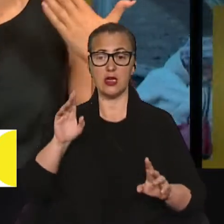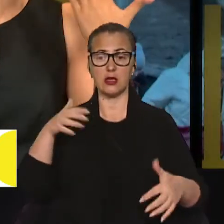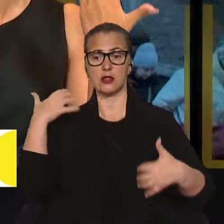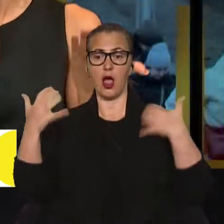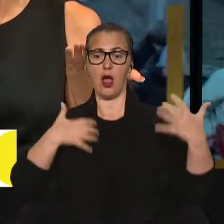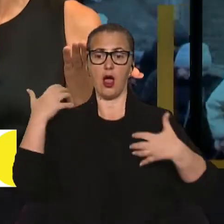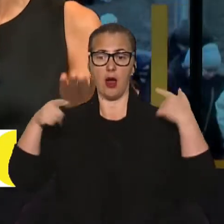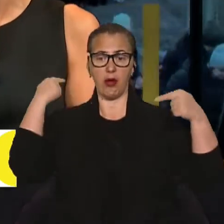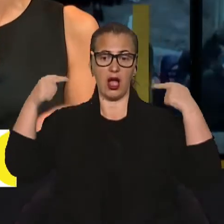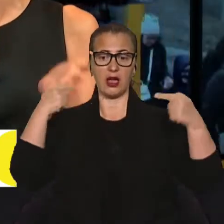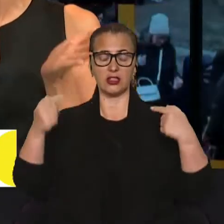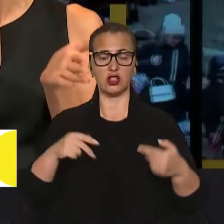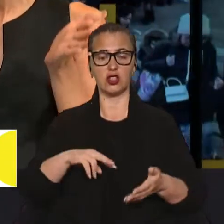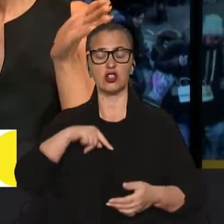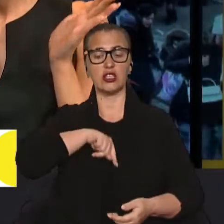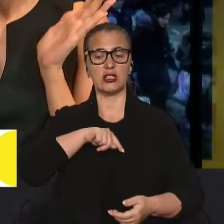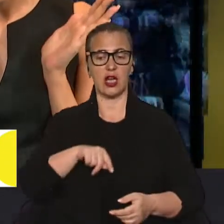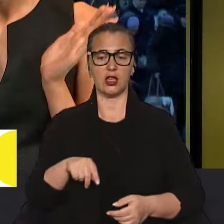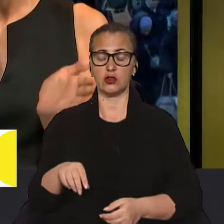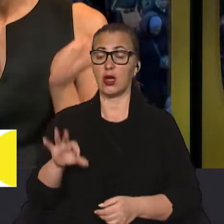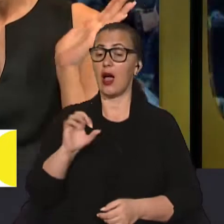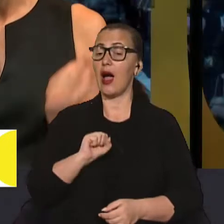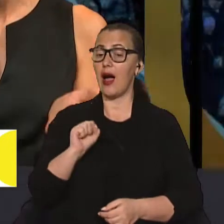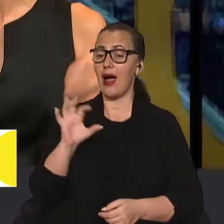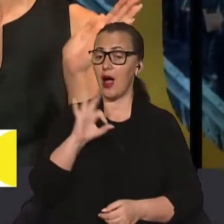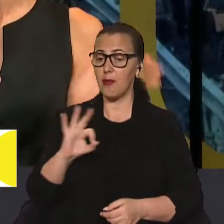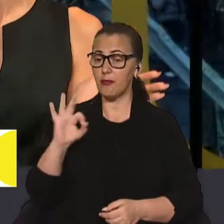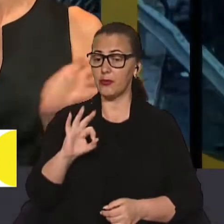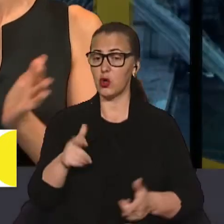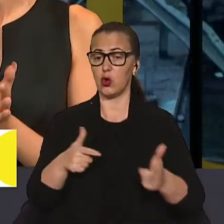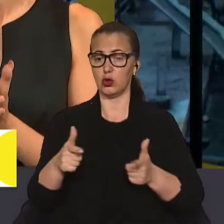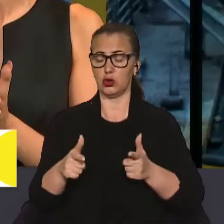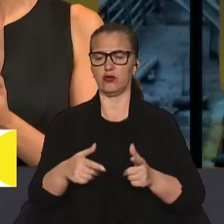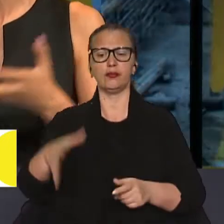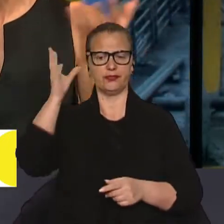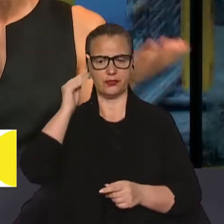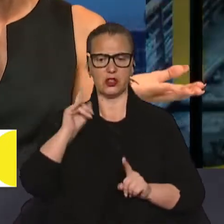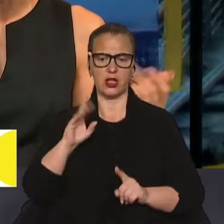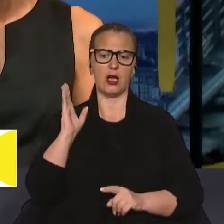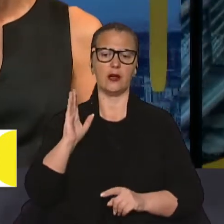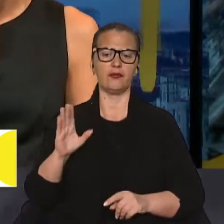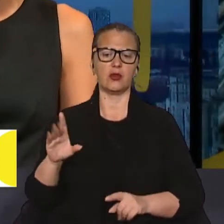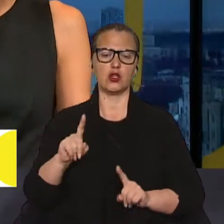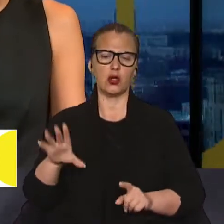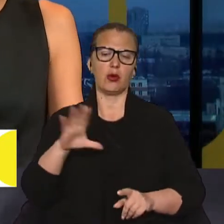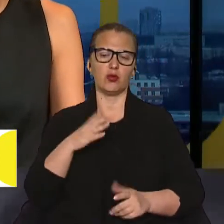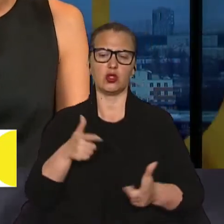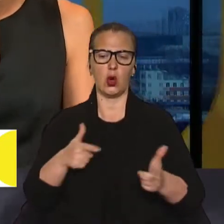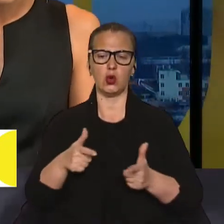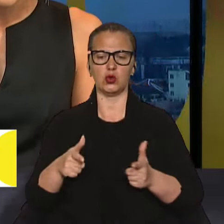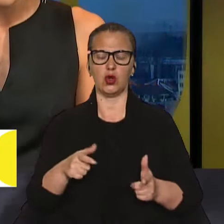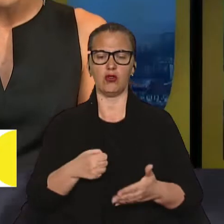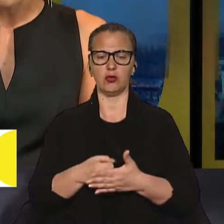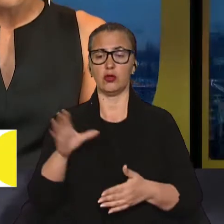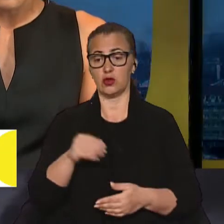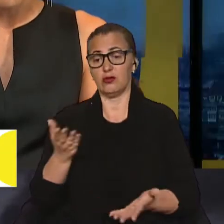просто про готовність, про те, щоб ми мали собі так на увазі і були готові до будь-якого сценарію, бо, на жаль, ворог у нас, ну,